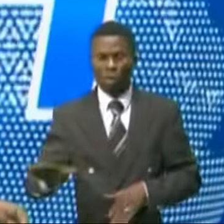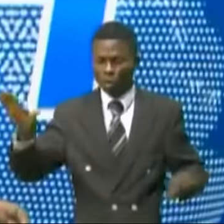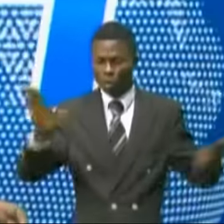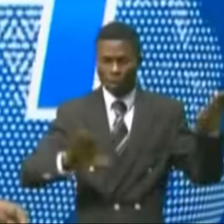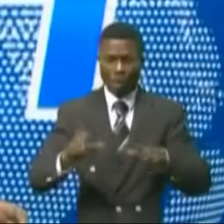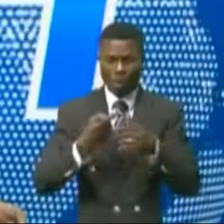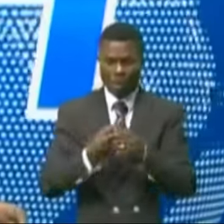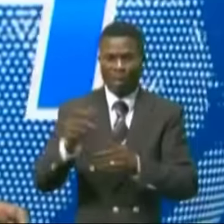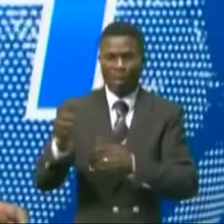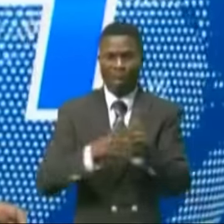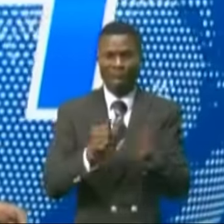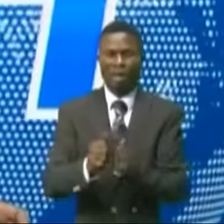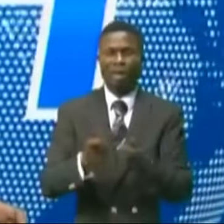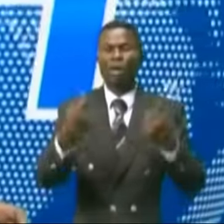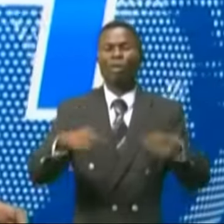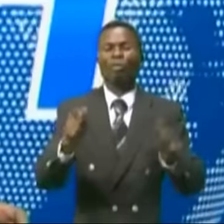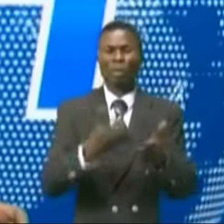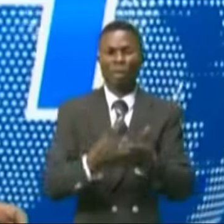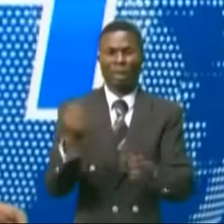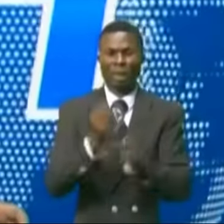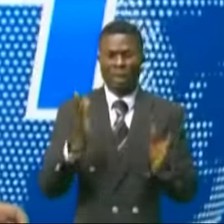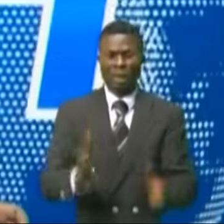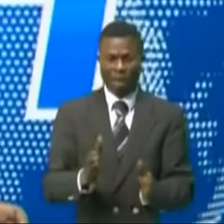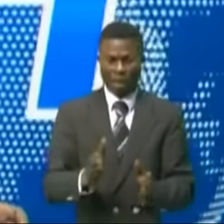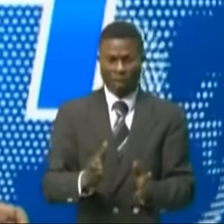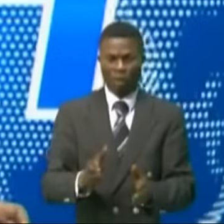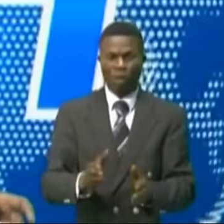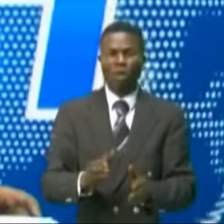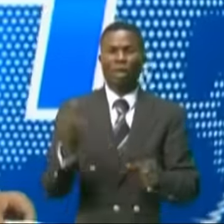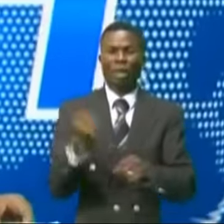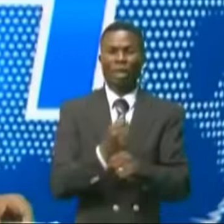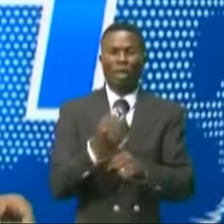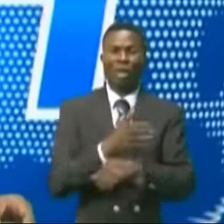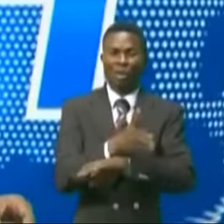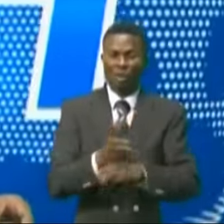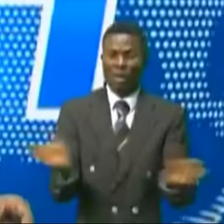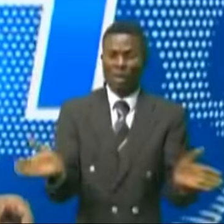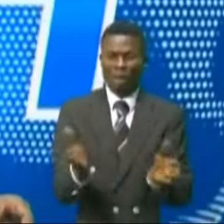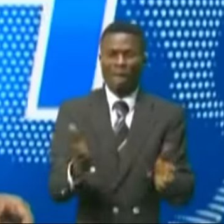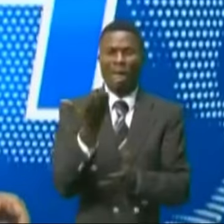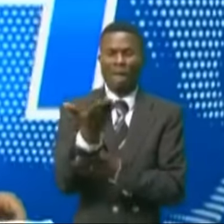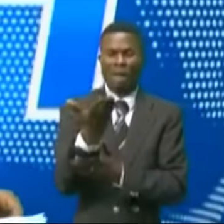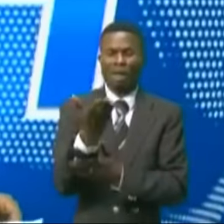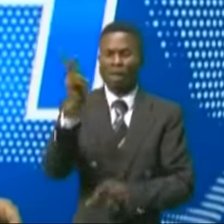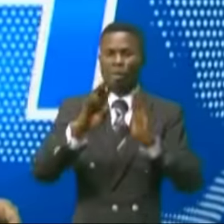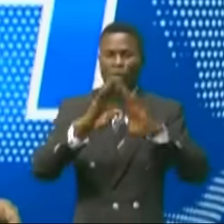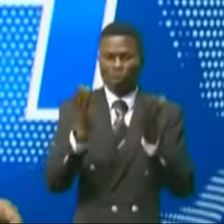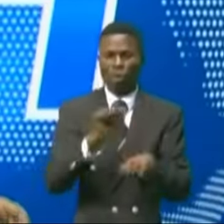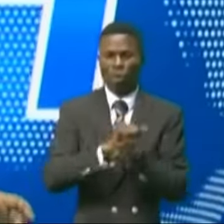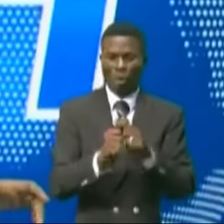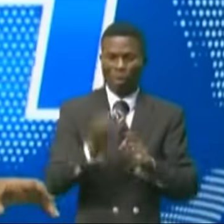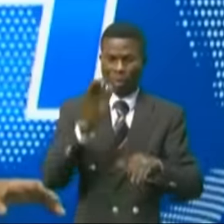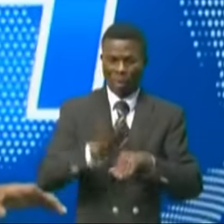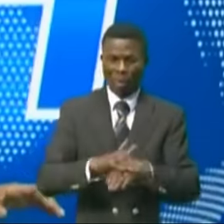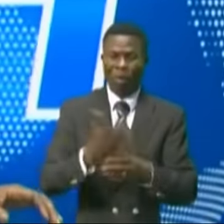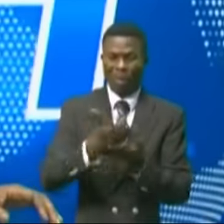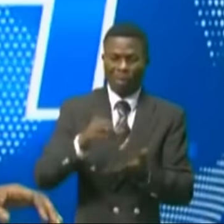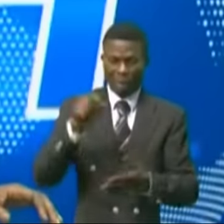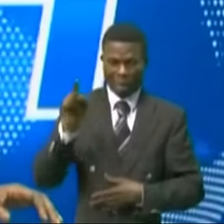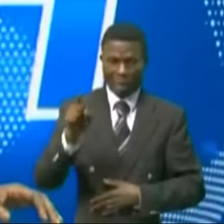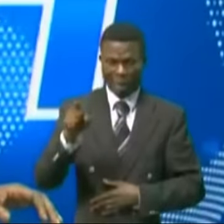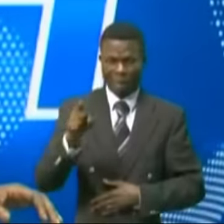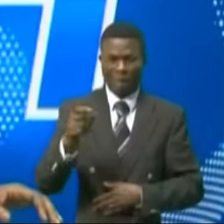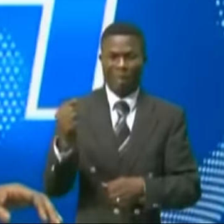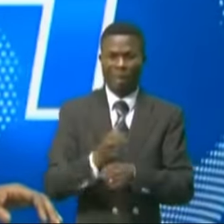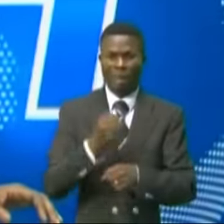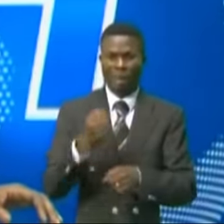d'une spoliation. Les personnels de ces domaines agro-pastoral alertent l'opinion sur la situation qui impacte sur la